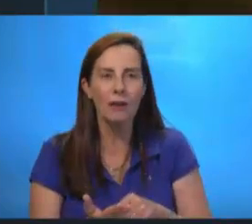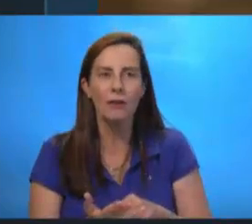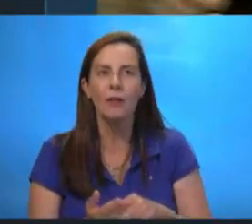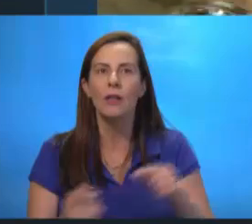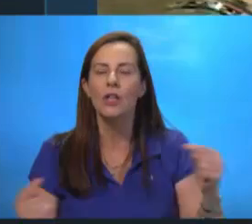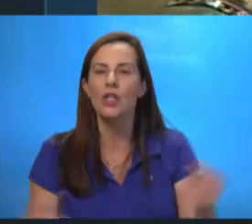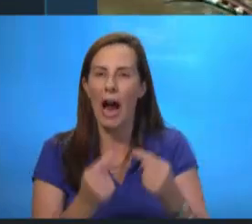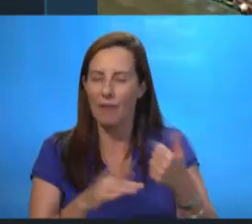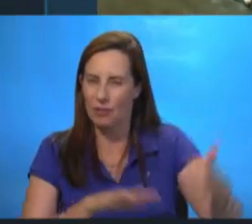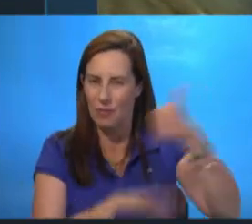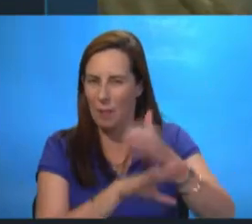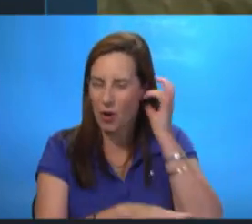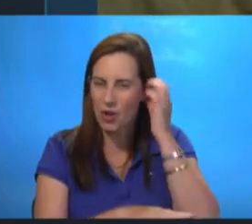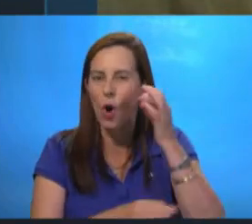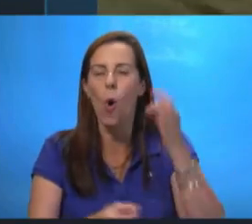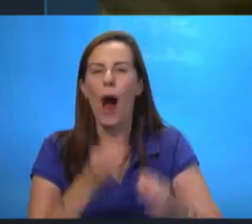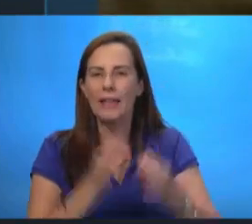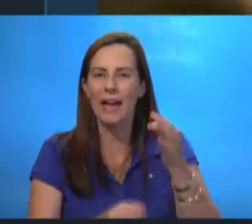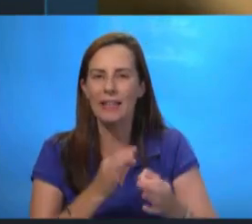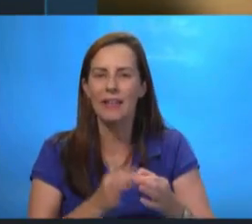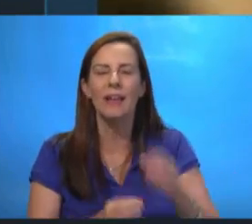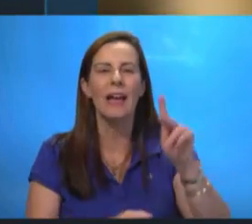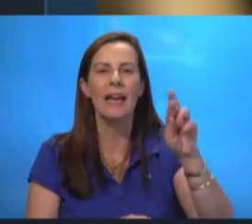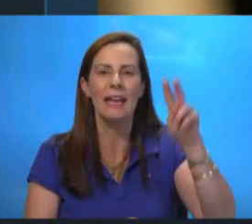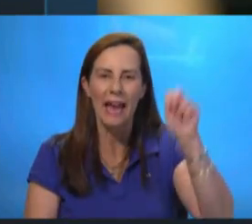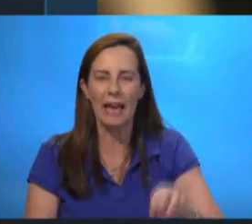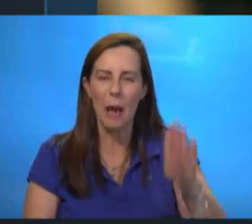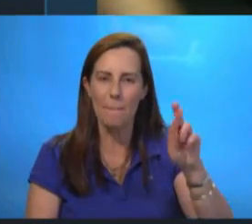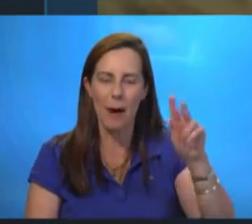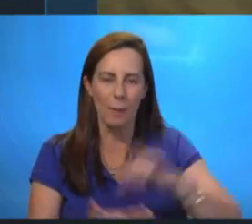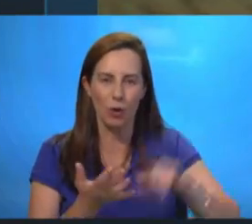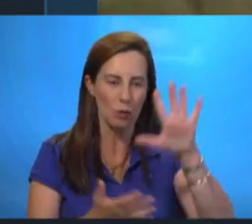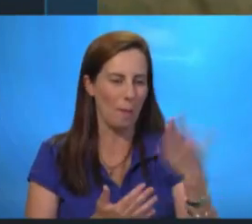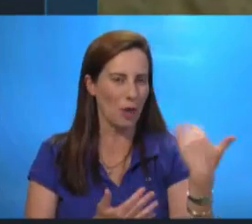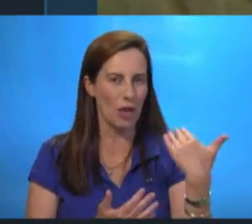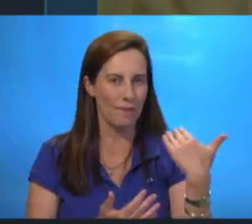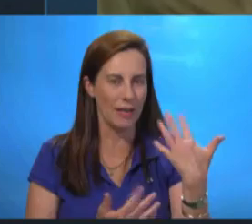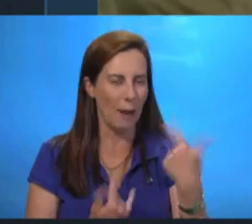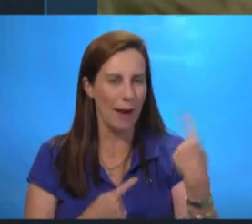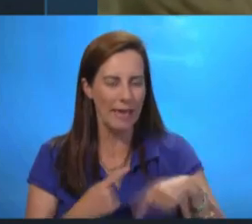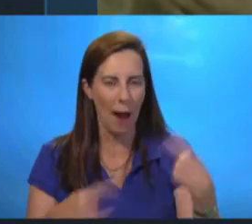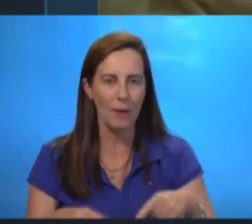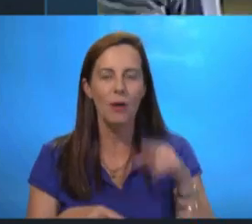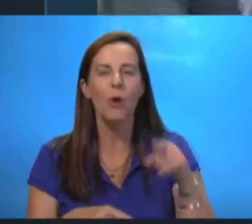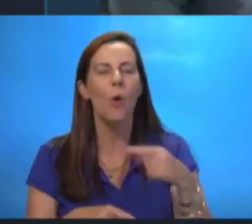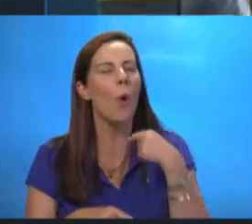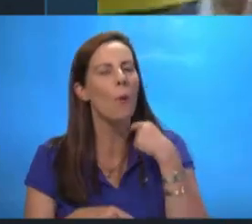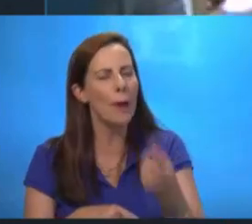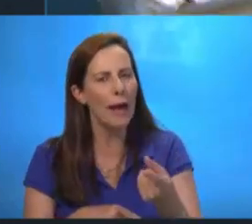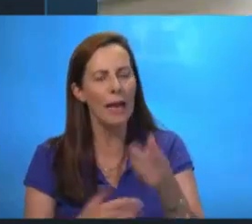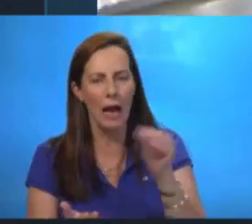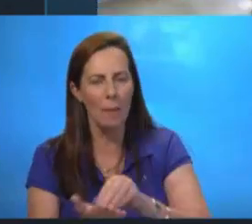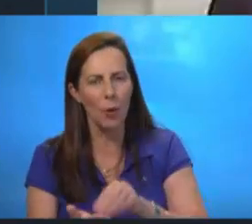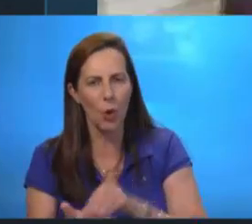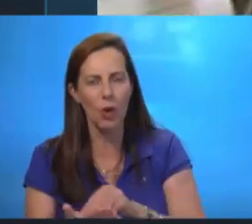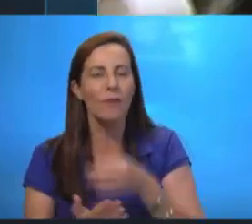מחש הנכנסת, עורכת הדין קרן בר מנחם, בחודש מאי, ממש לפני כמה ימים, הוא מצהיר על כך לפרוטוקול,